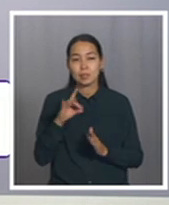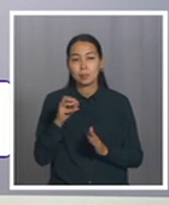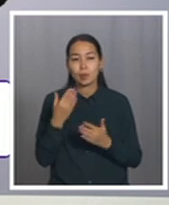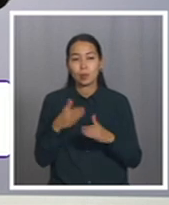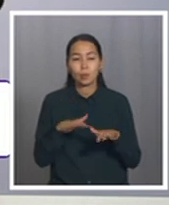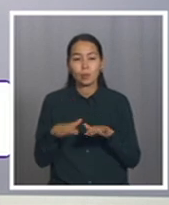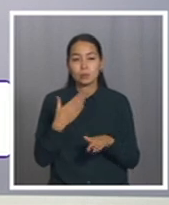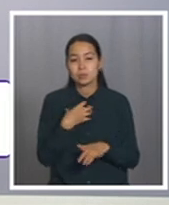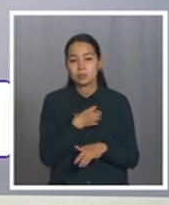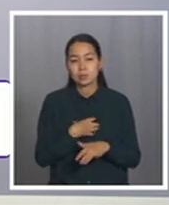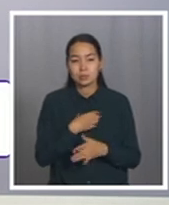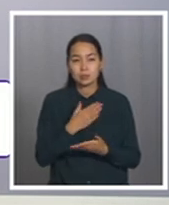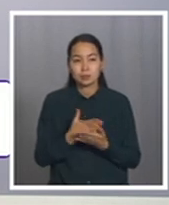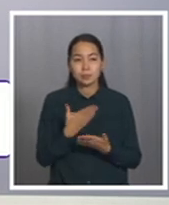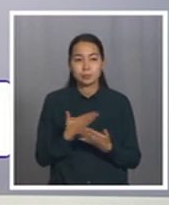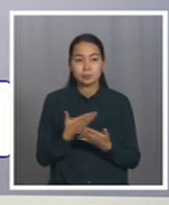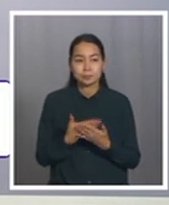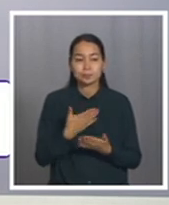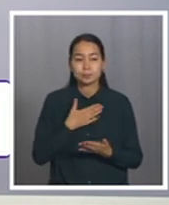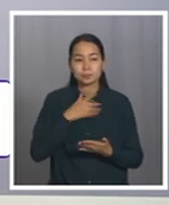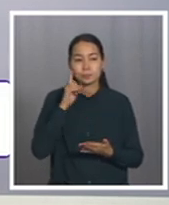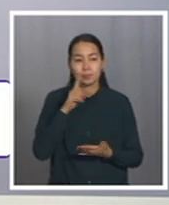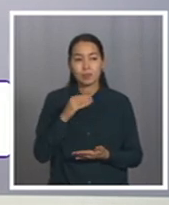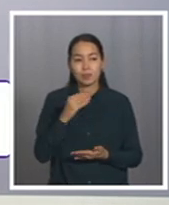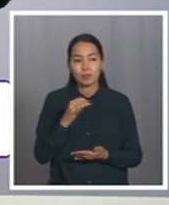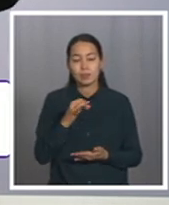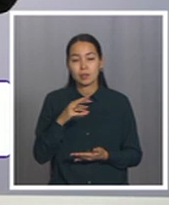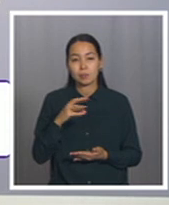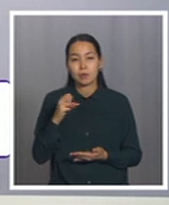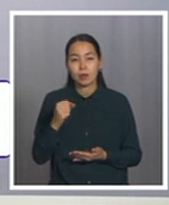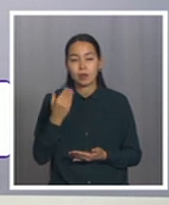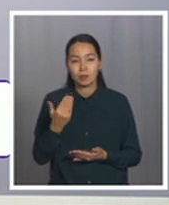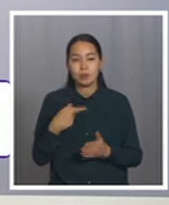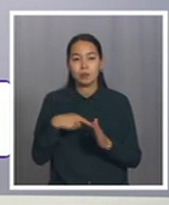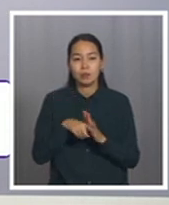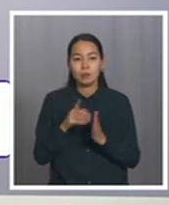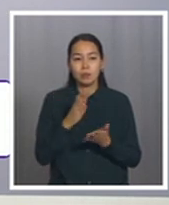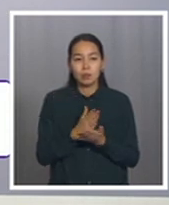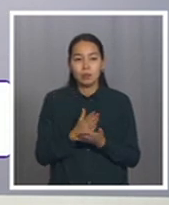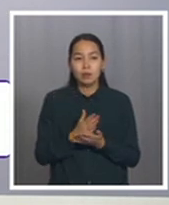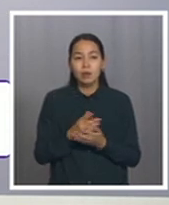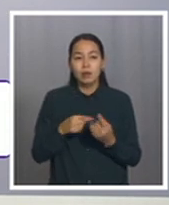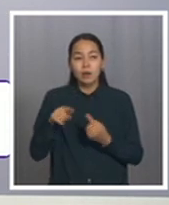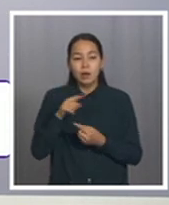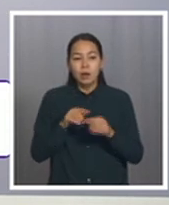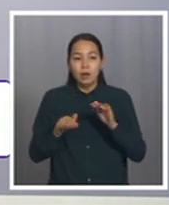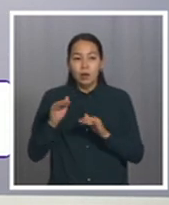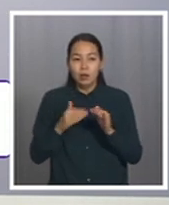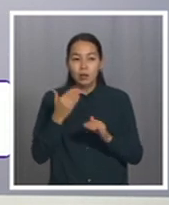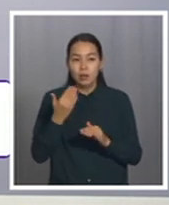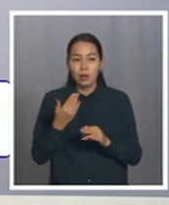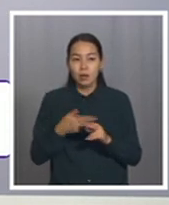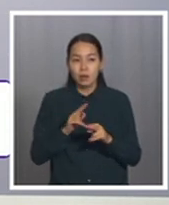негізделген. Яғни, біз білетін F тең ma формуласына негізделген. Бірақ айналмалы қозғалыс барысында біз осы